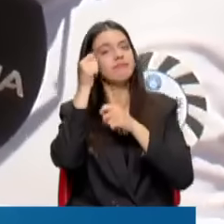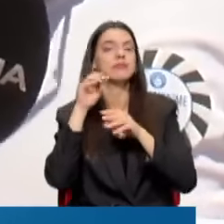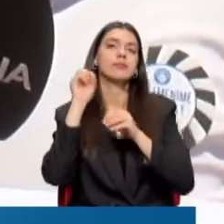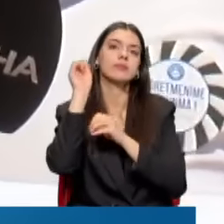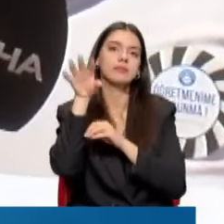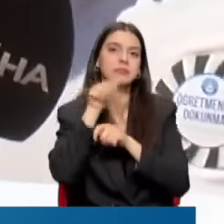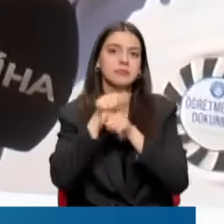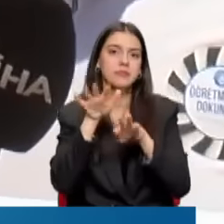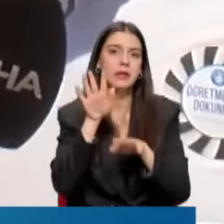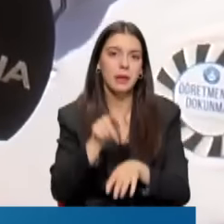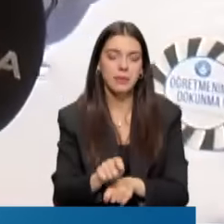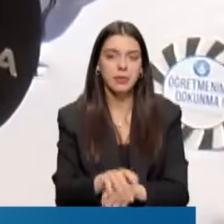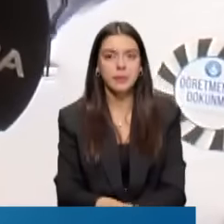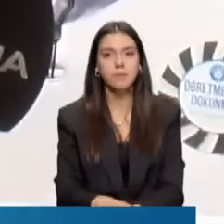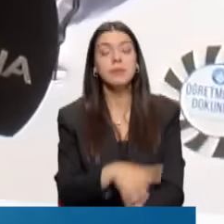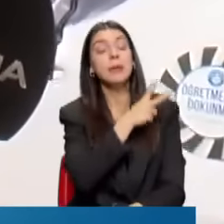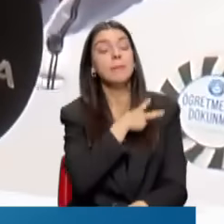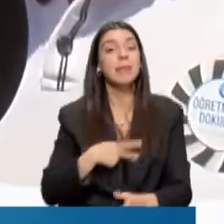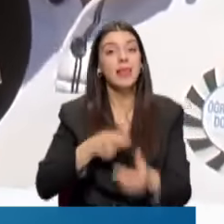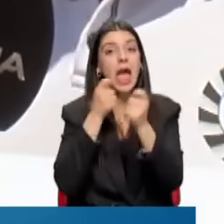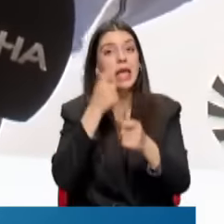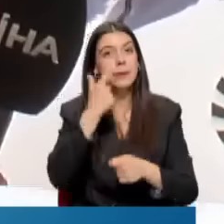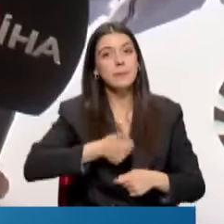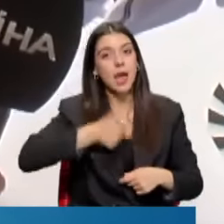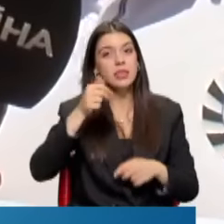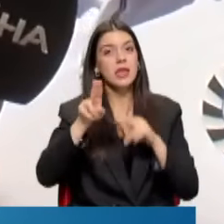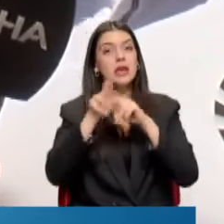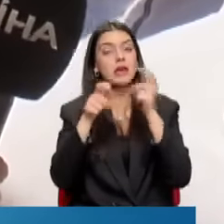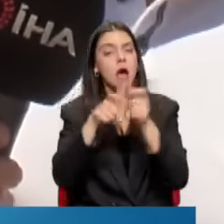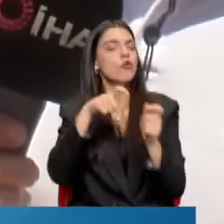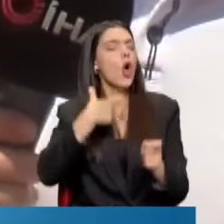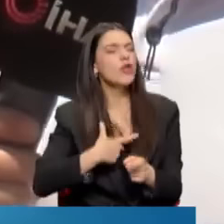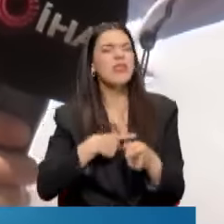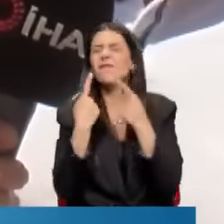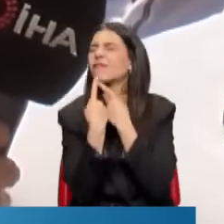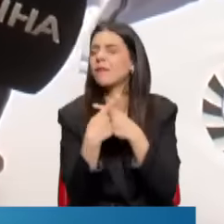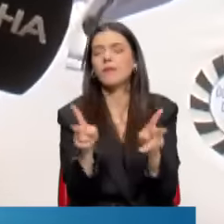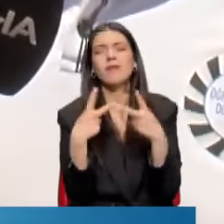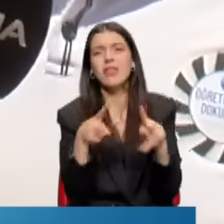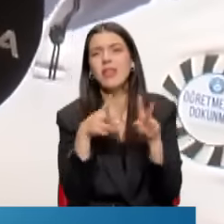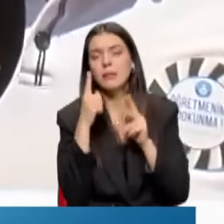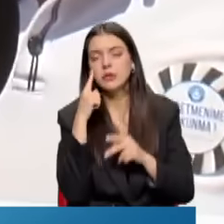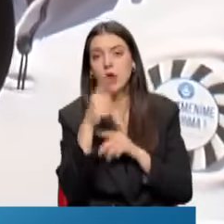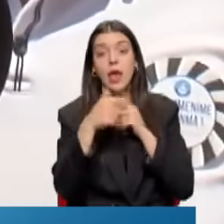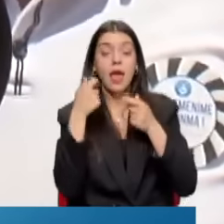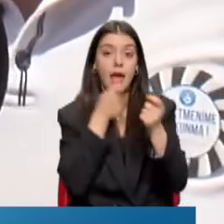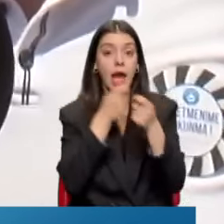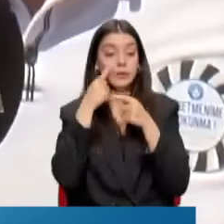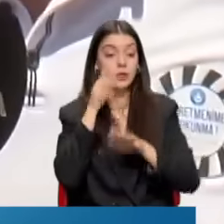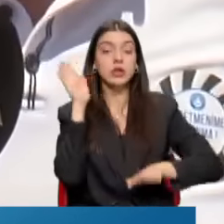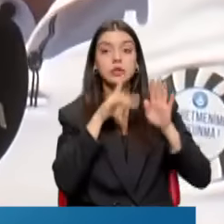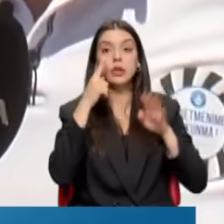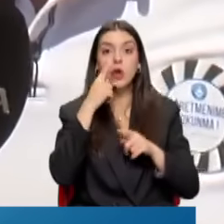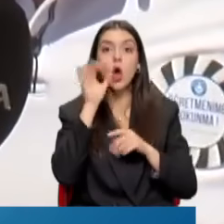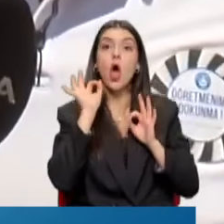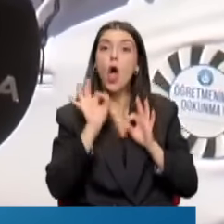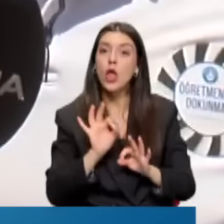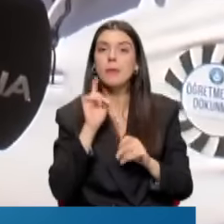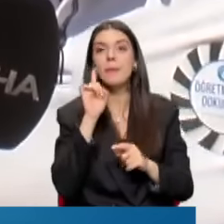Milli Eğitim Bakanlığı mutlaka kamu özel ayrımı yapmadan eğitimde şiddete yönelik özel bir politika